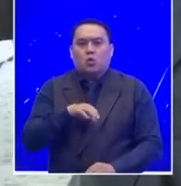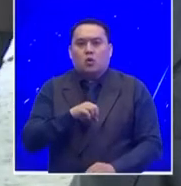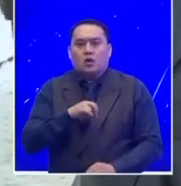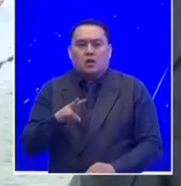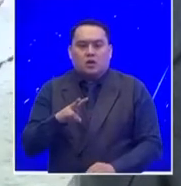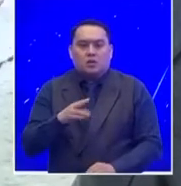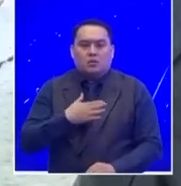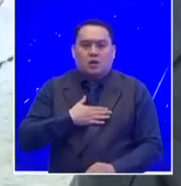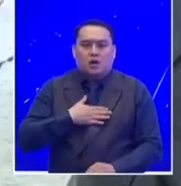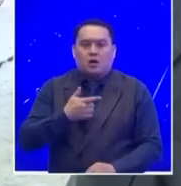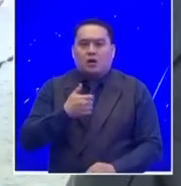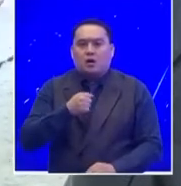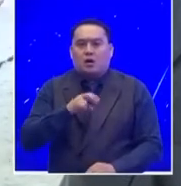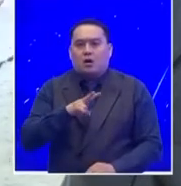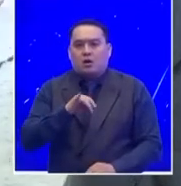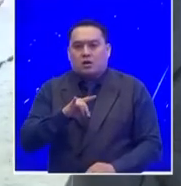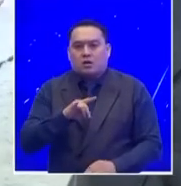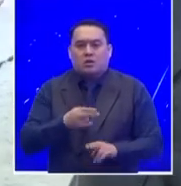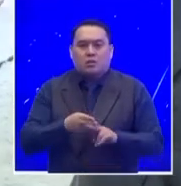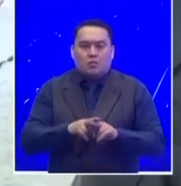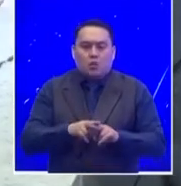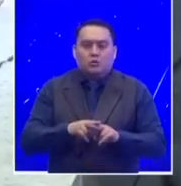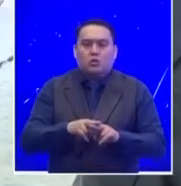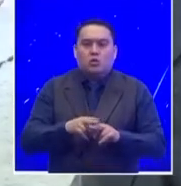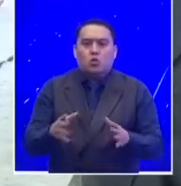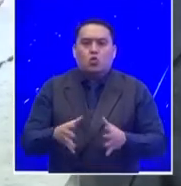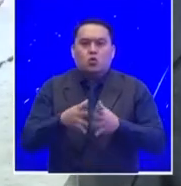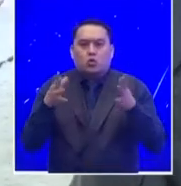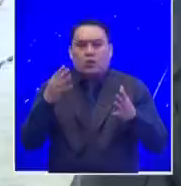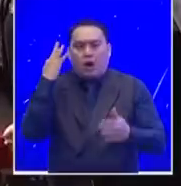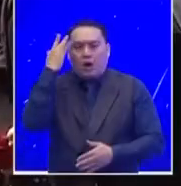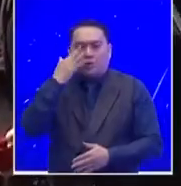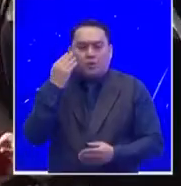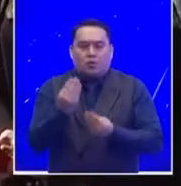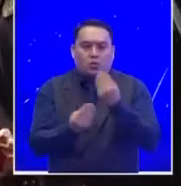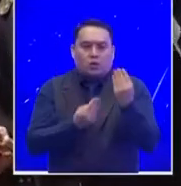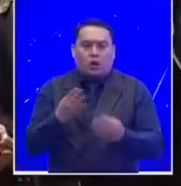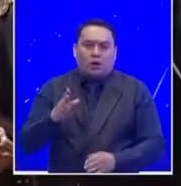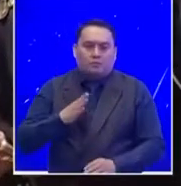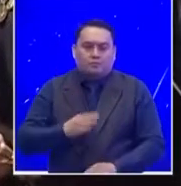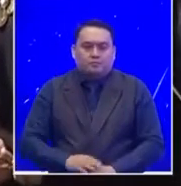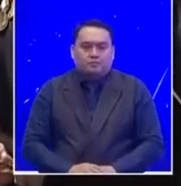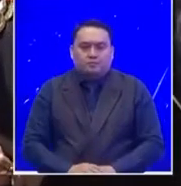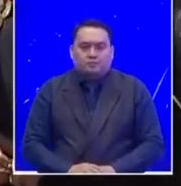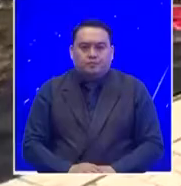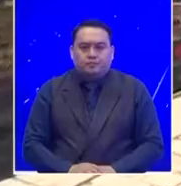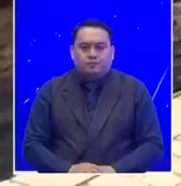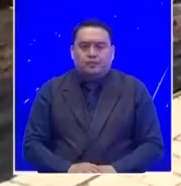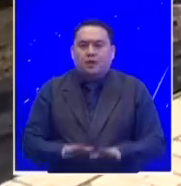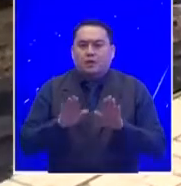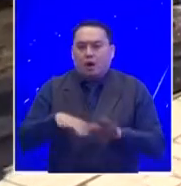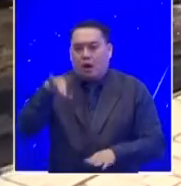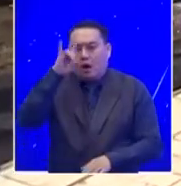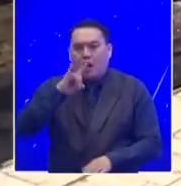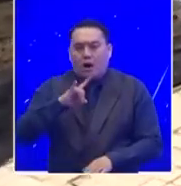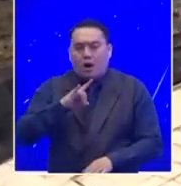деп, біреміз Ғани Мұратбаев боламыз, біреміз Талғат Бегелдинов боламыз деген үлкен бір армандар жүретін. Бүгінде ер Төлеген ерлігін тек қазақ жұрты ғана